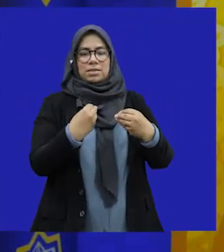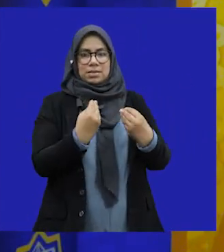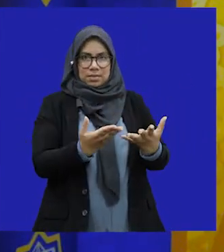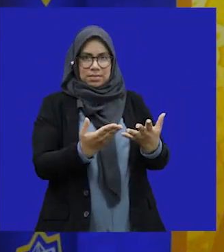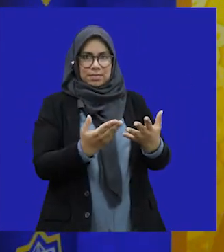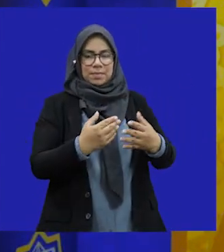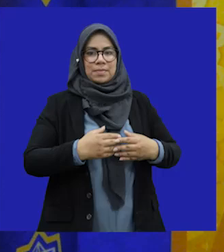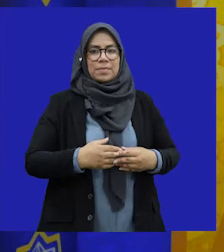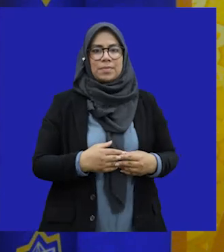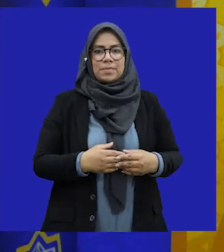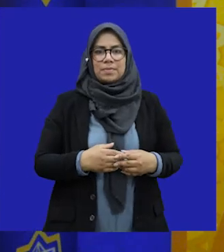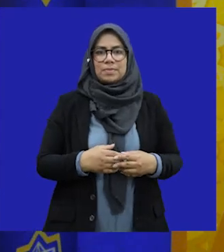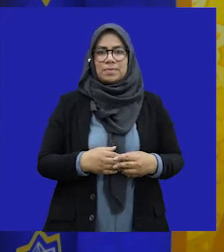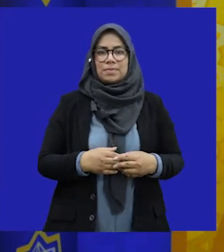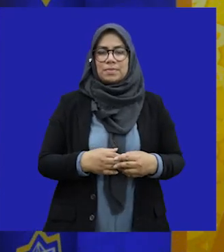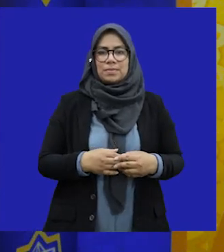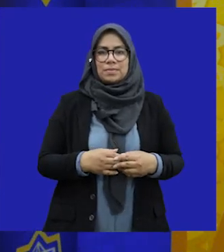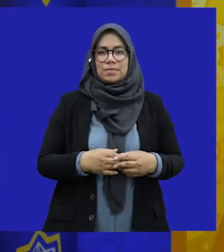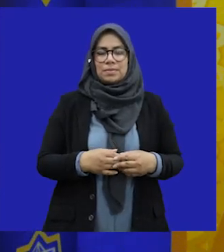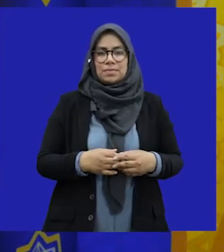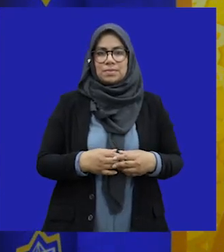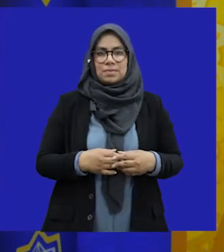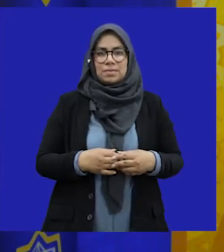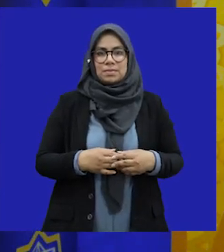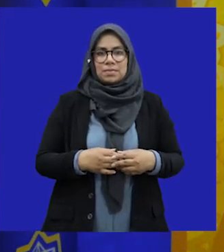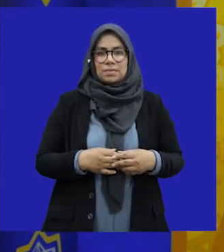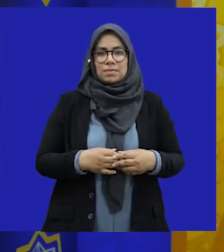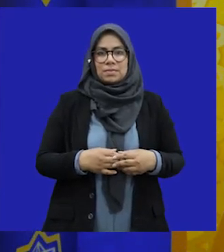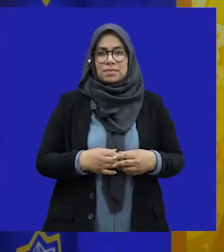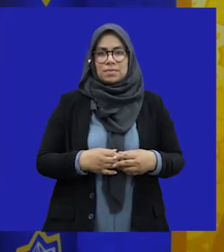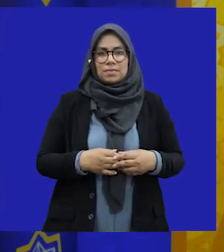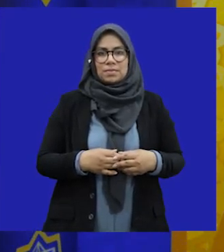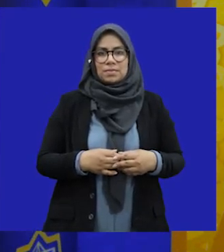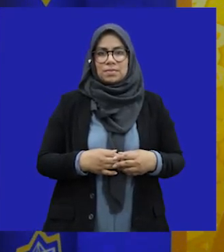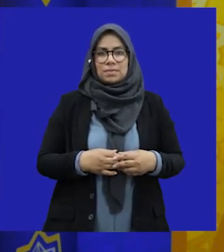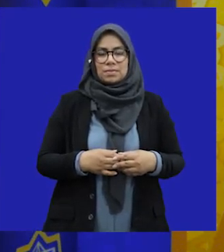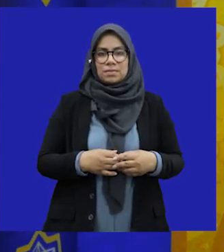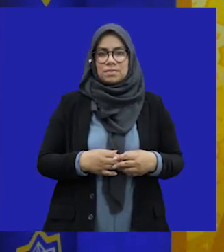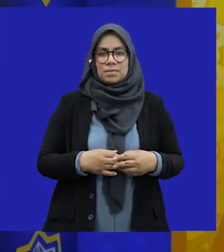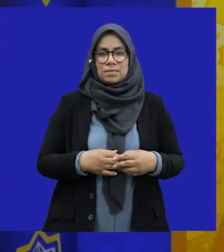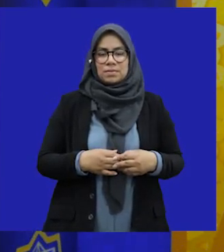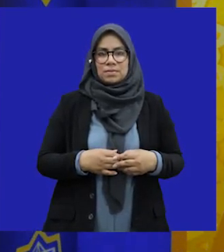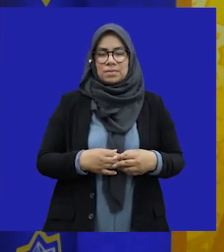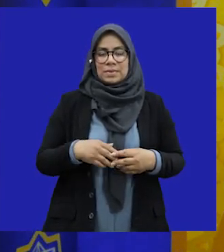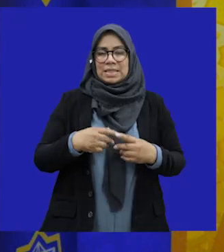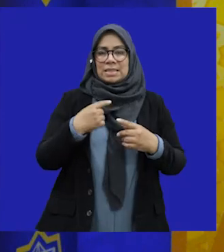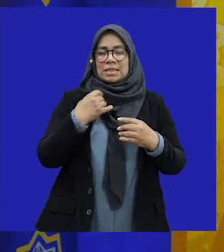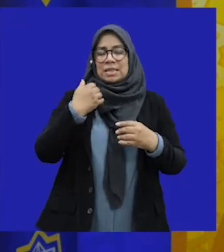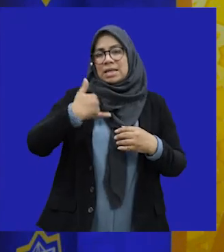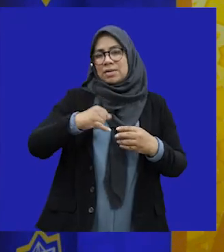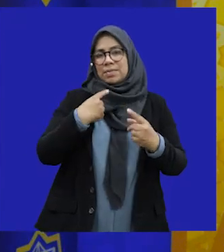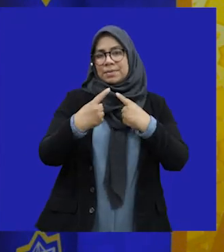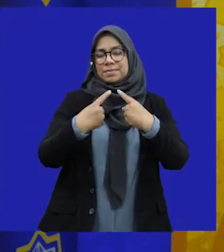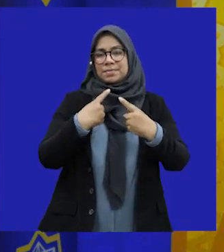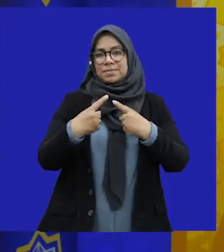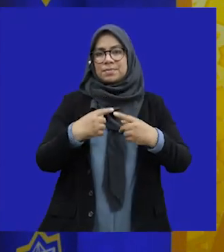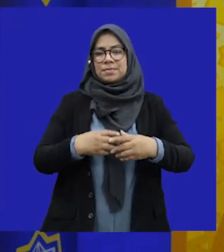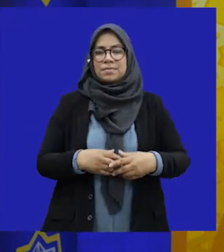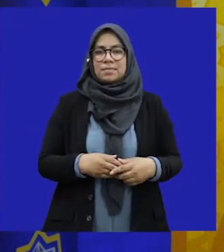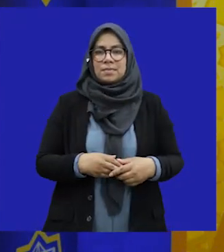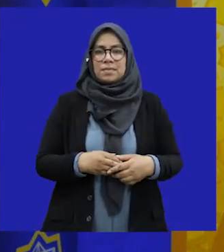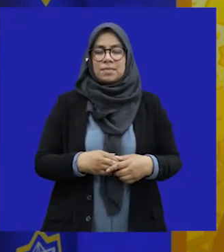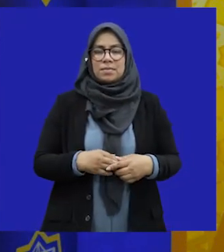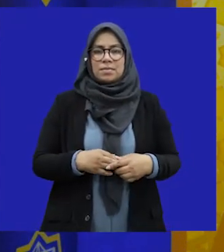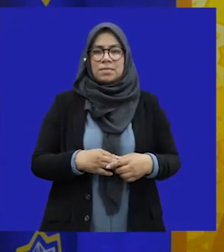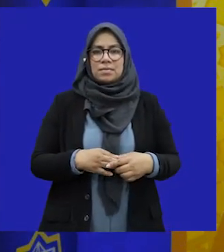rahimahullah, who is a tabi'i, he said, قال لقيت ثوبان بن بجدد مولى رسول الله صلى